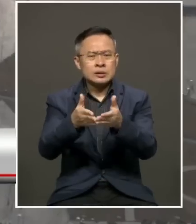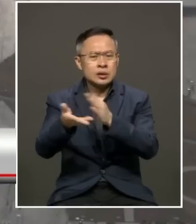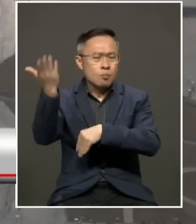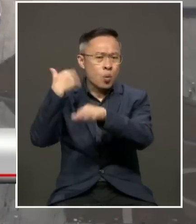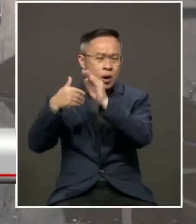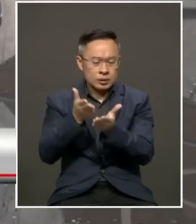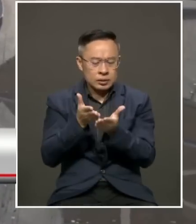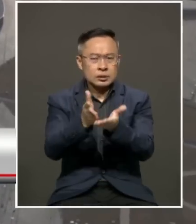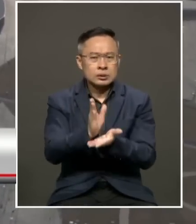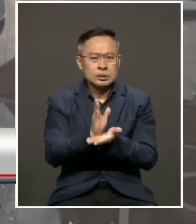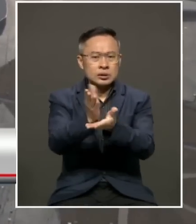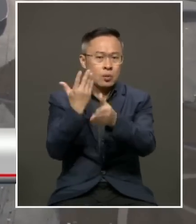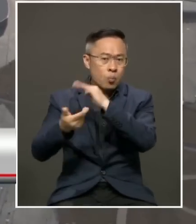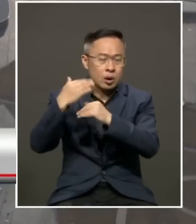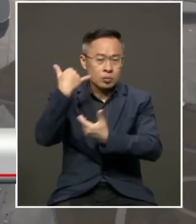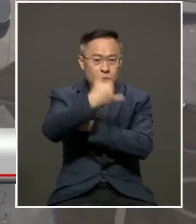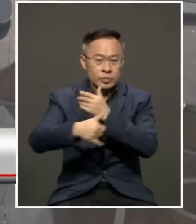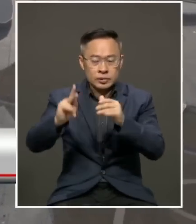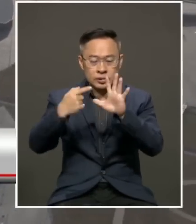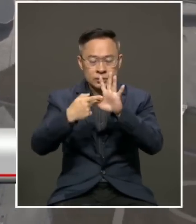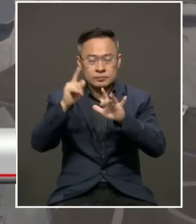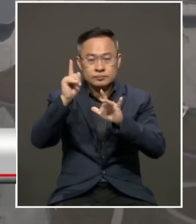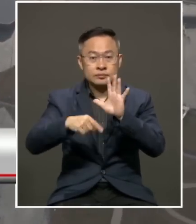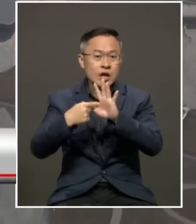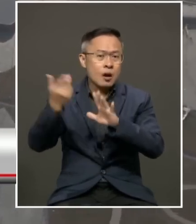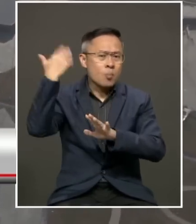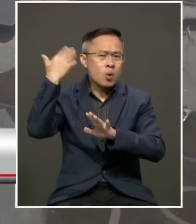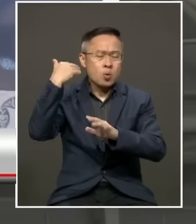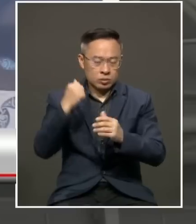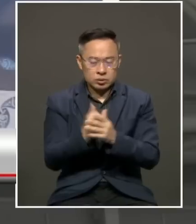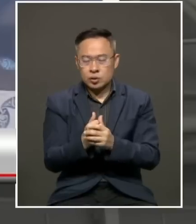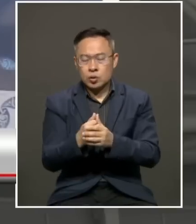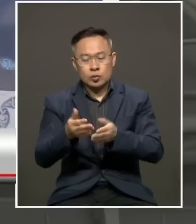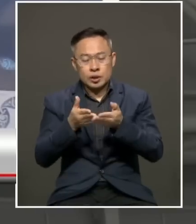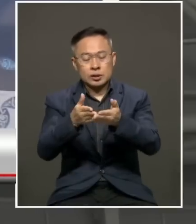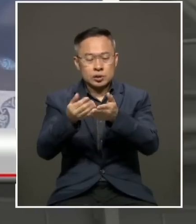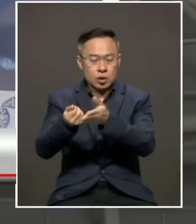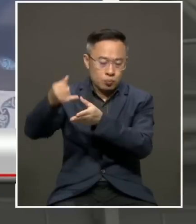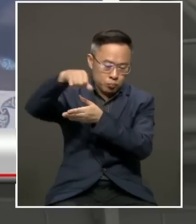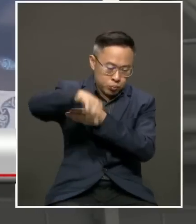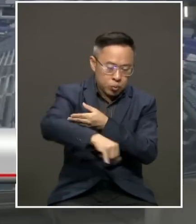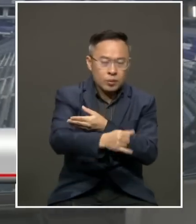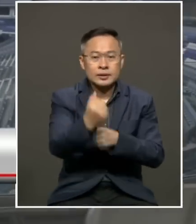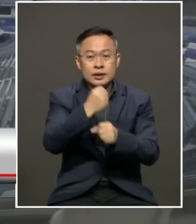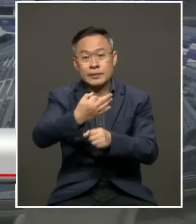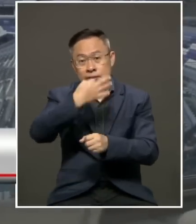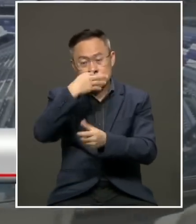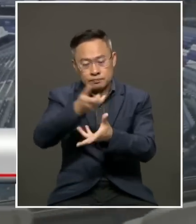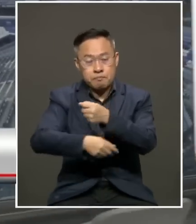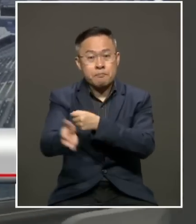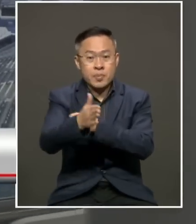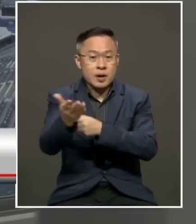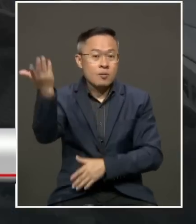ย่องการตกปลาการดำน้ำหาไข่มุกของชาวที่สมัยก่อนเนี่ยทำอาชีพเหล่านี้